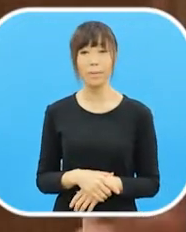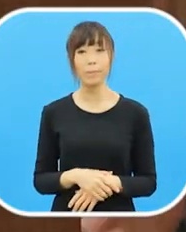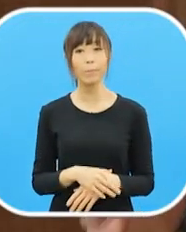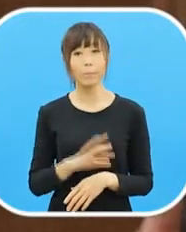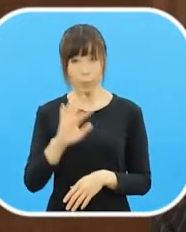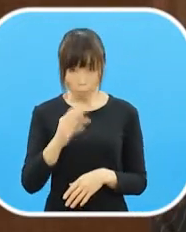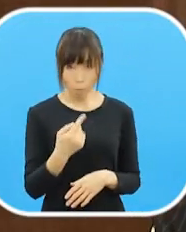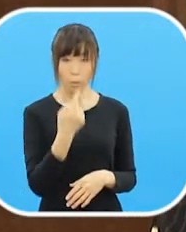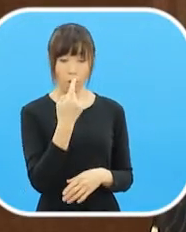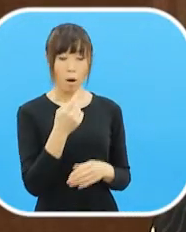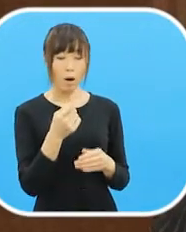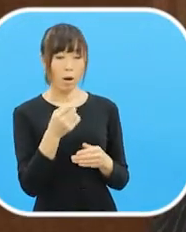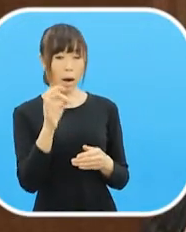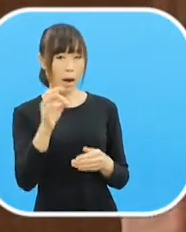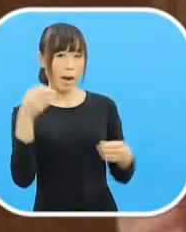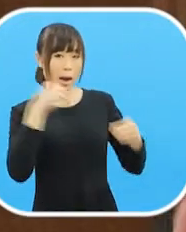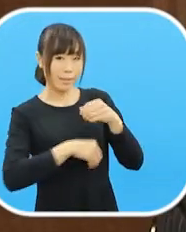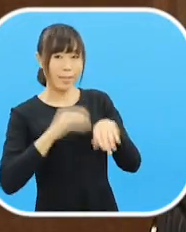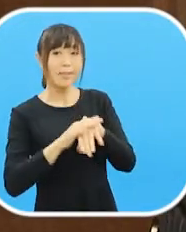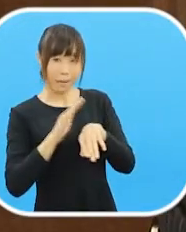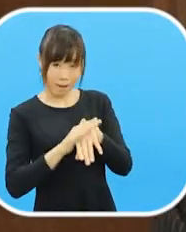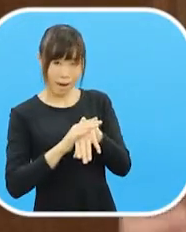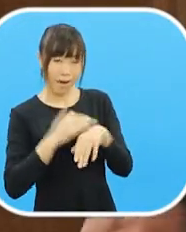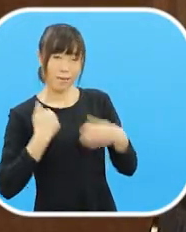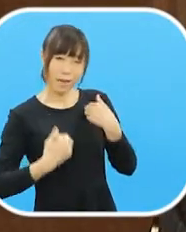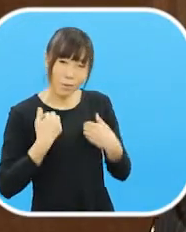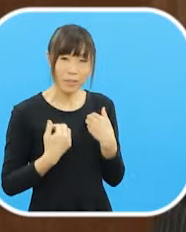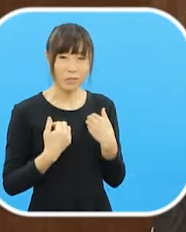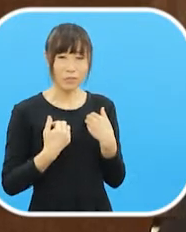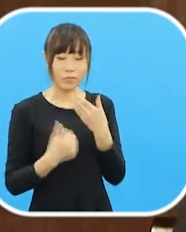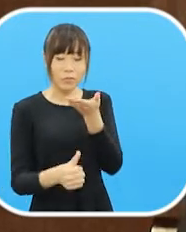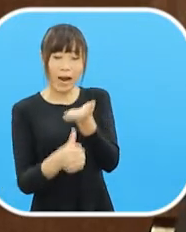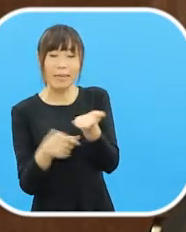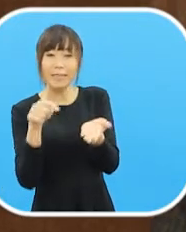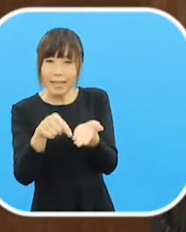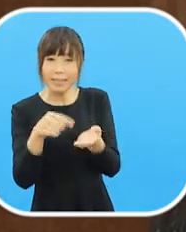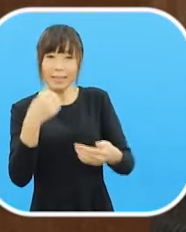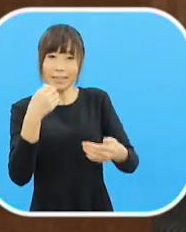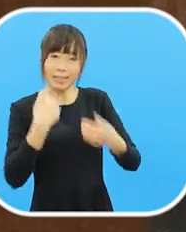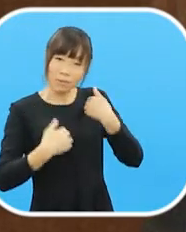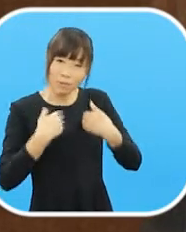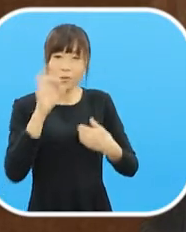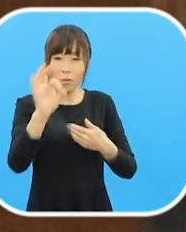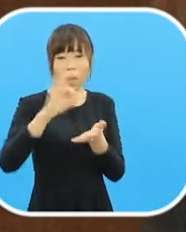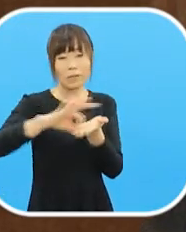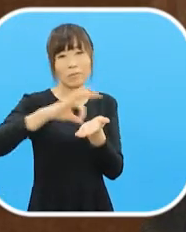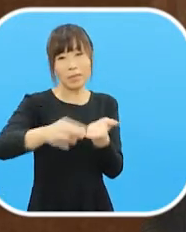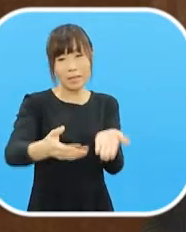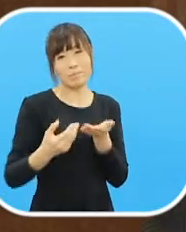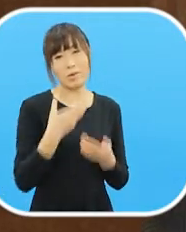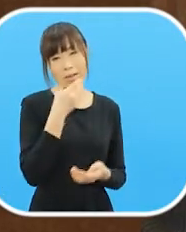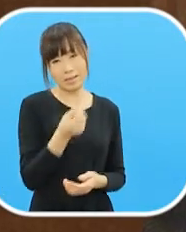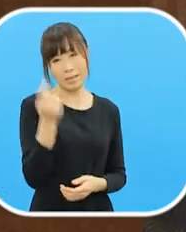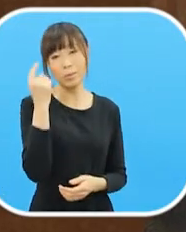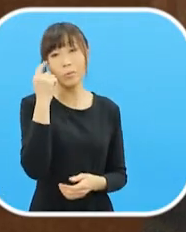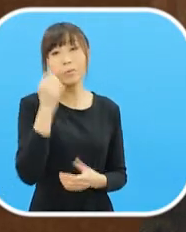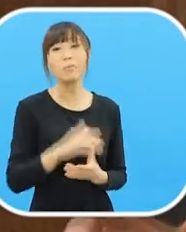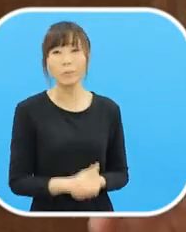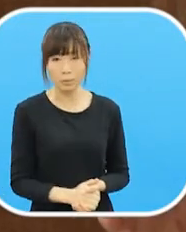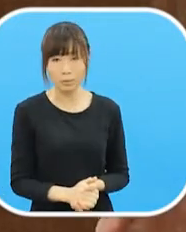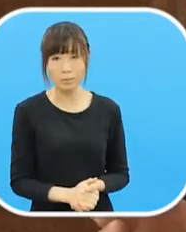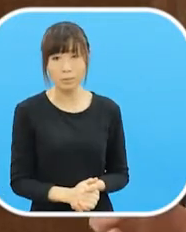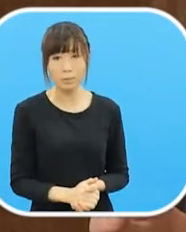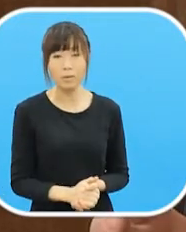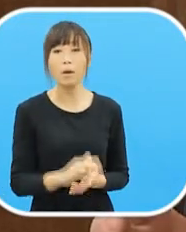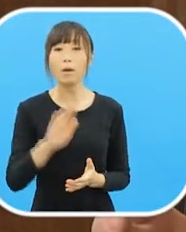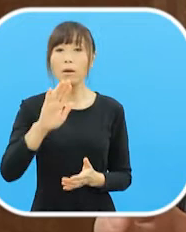稼ぎ方もね、あの楽しく、 はい、いや 楽しくお金を使ってもらう、ね、やっぱりまだまだね、県もね、そ